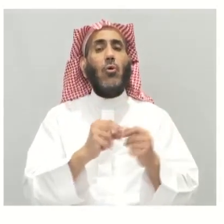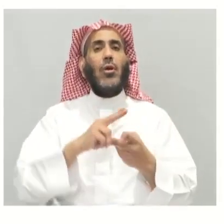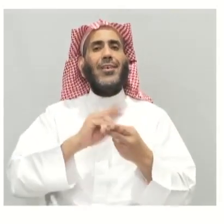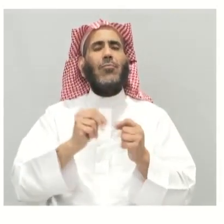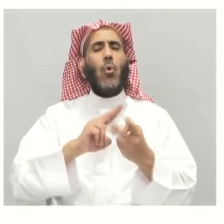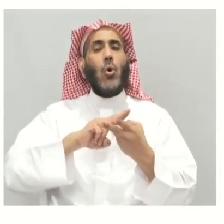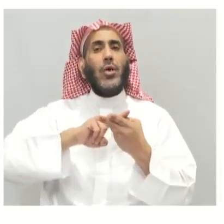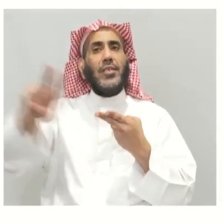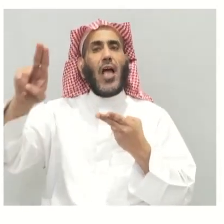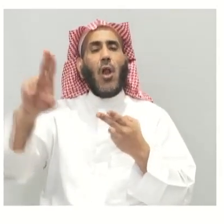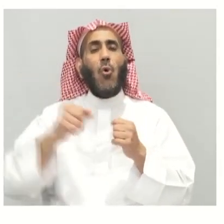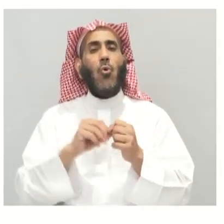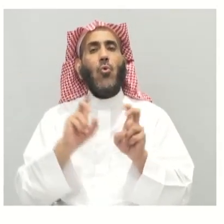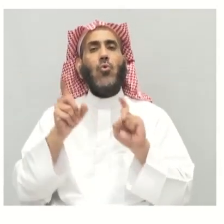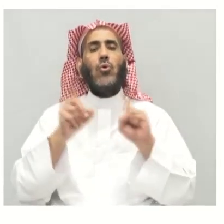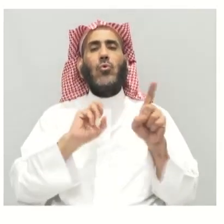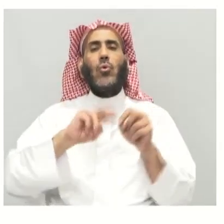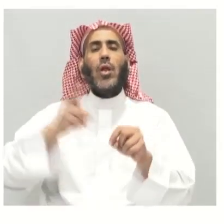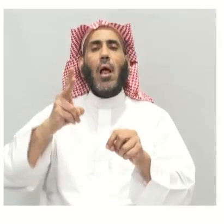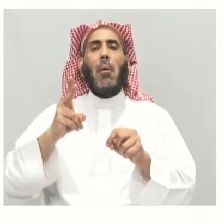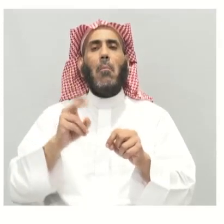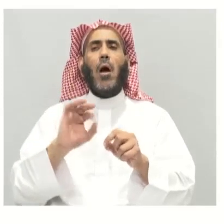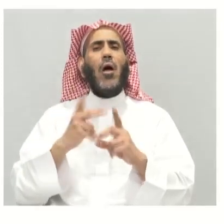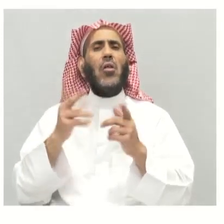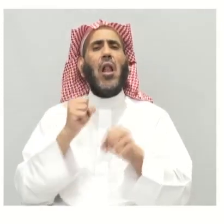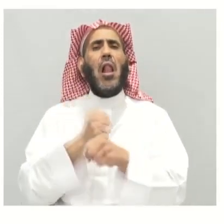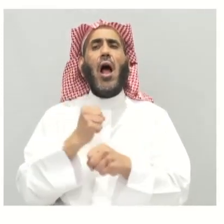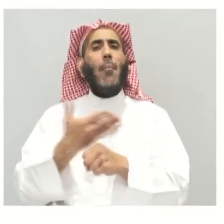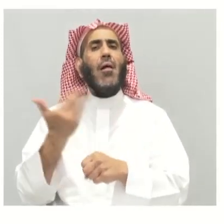إرساله إلكترونيا إلى بعض جهات العمل.